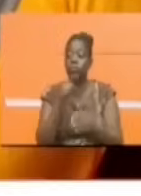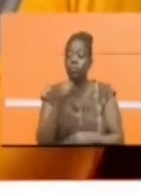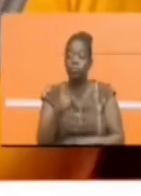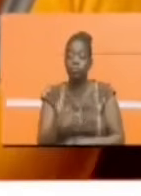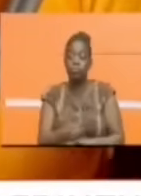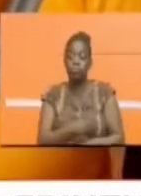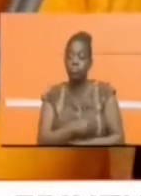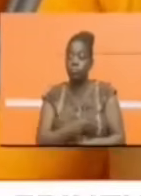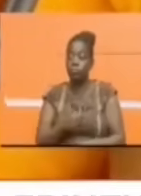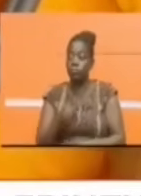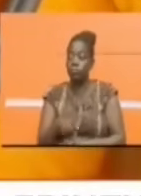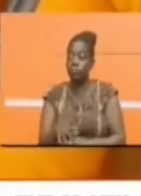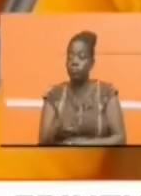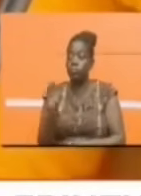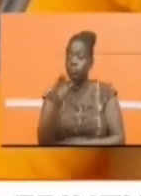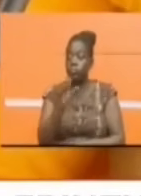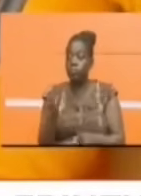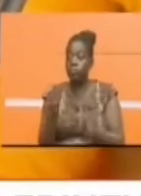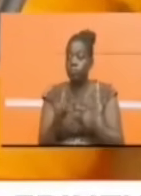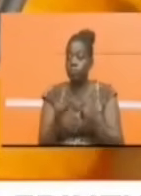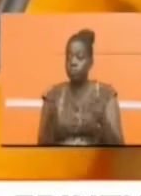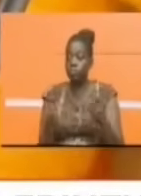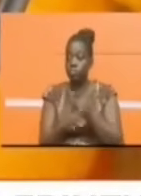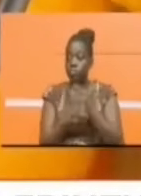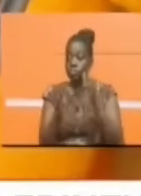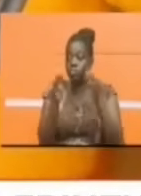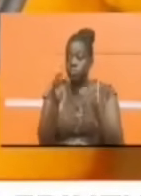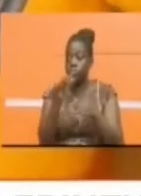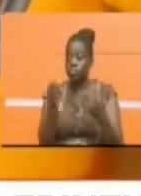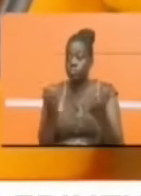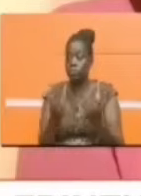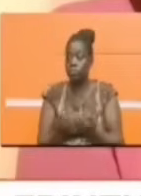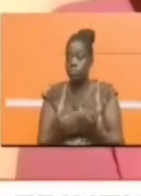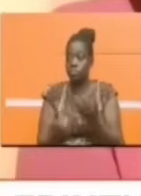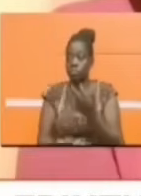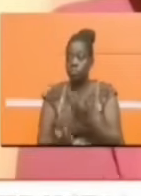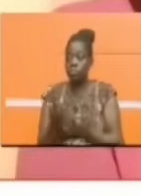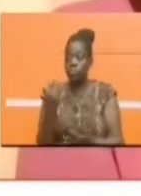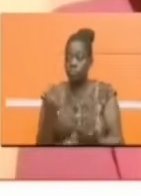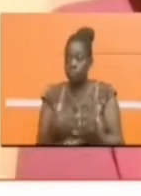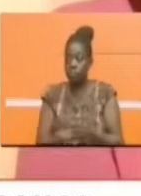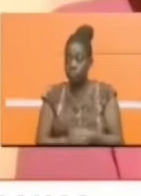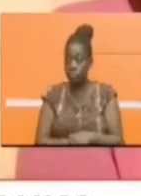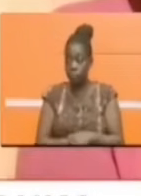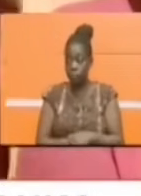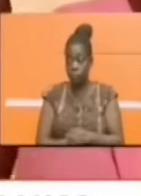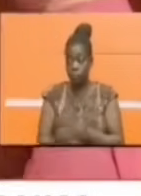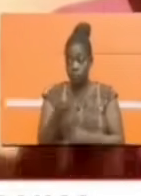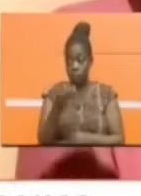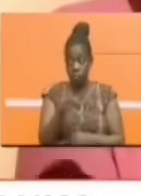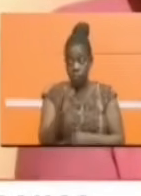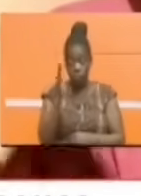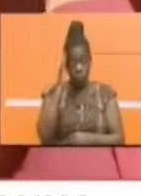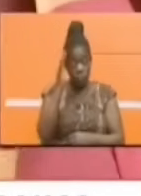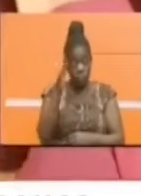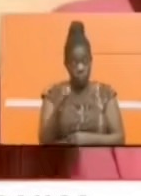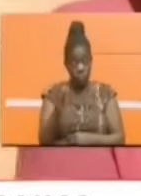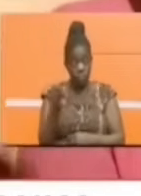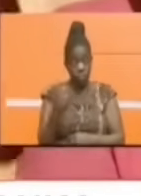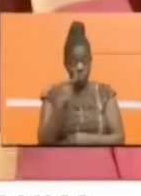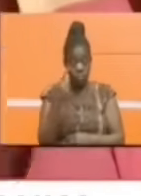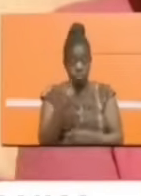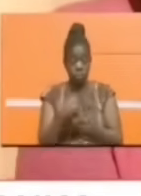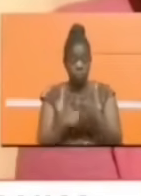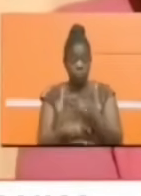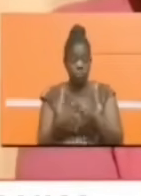yanubira n'asima ekituli mu nnyumba n'ajjamu ebintu bya mukazi we n'abyokya. Era omusajja yamanya nti gwe nnumba mulema